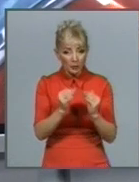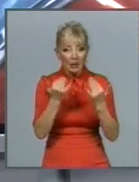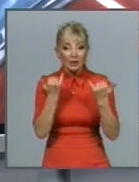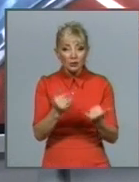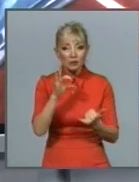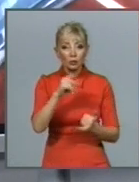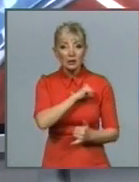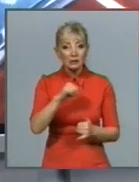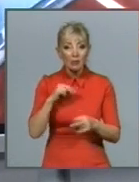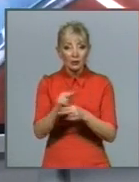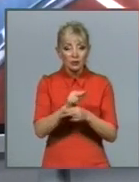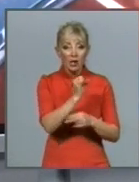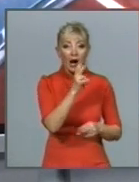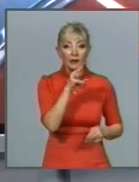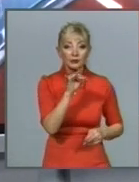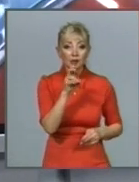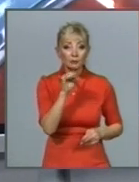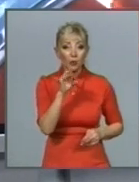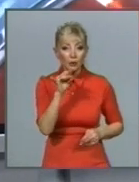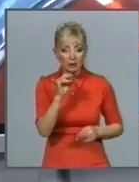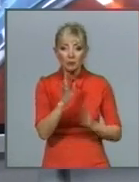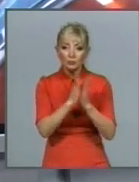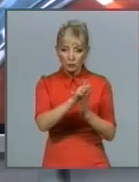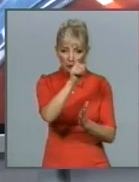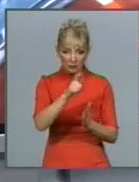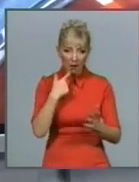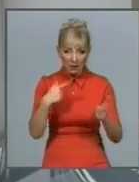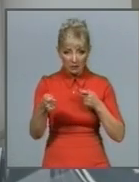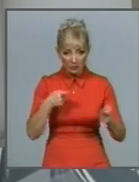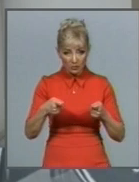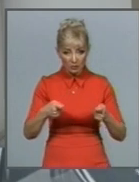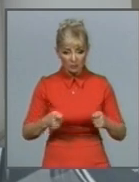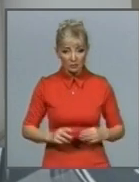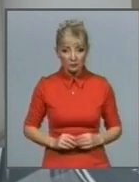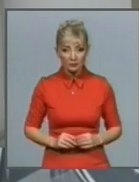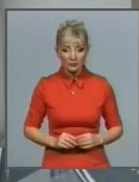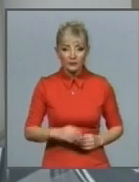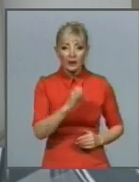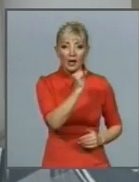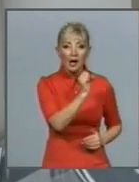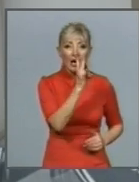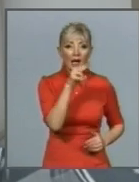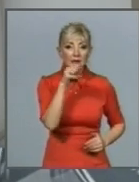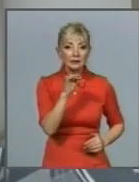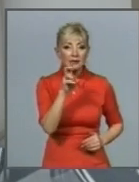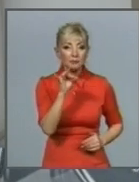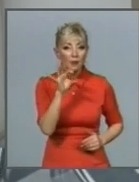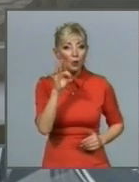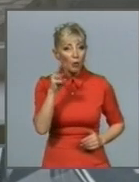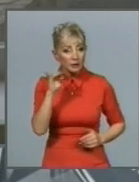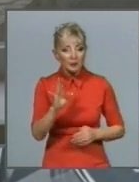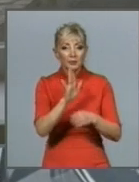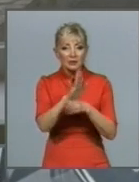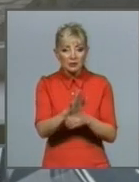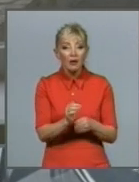самолікування антибіотиками фахівці, як і раніше, застерігають. Антибіотики призначаються лише тоді, коли